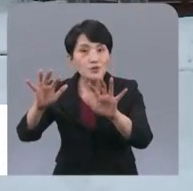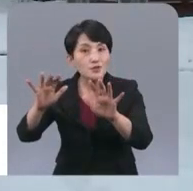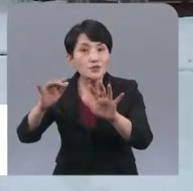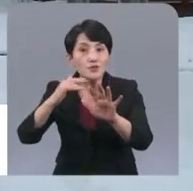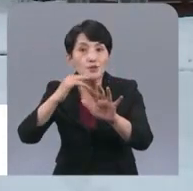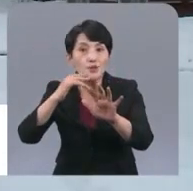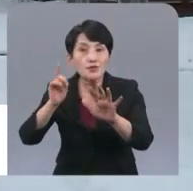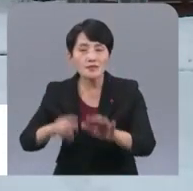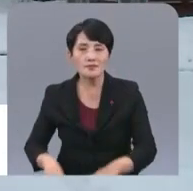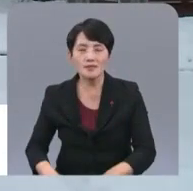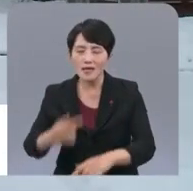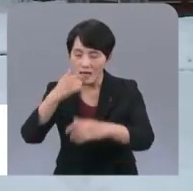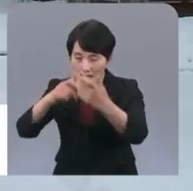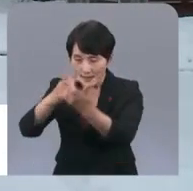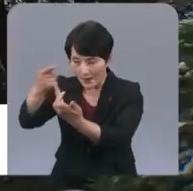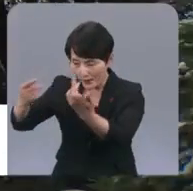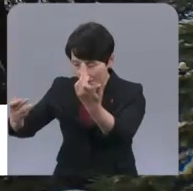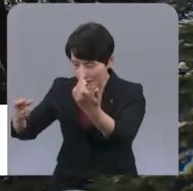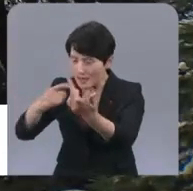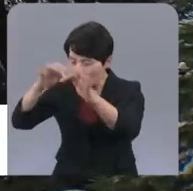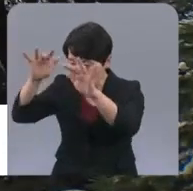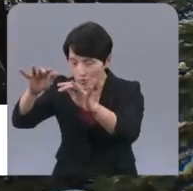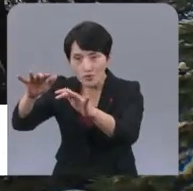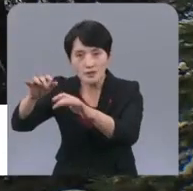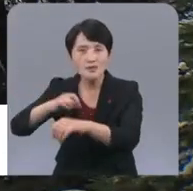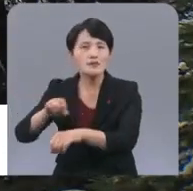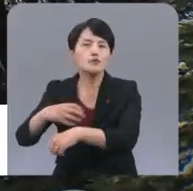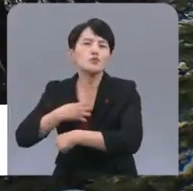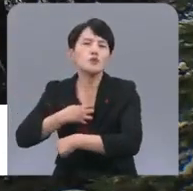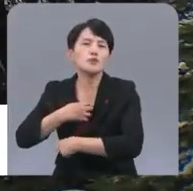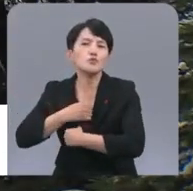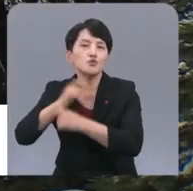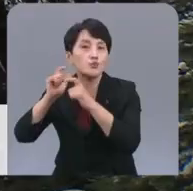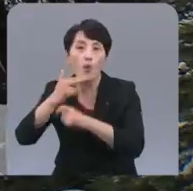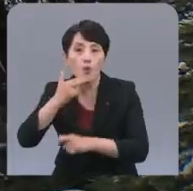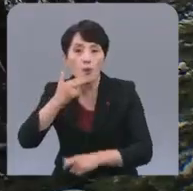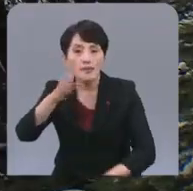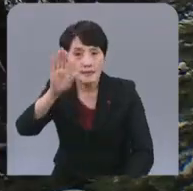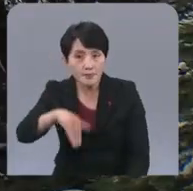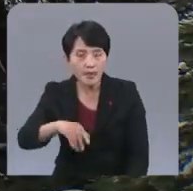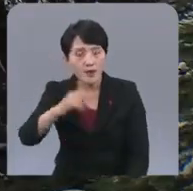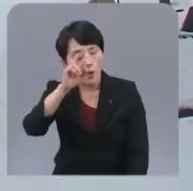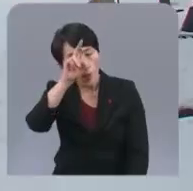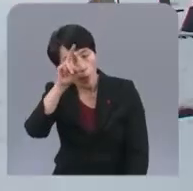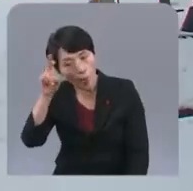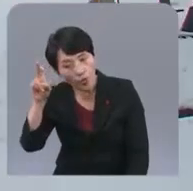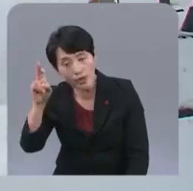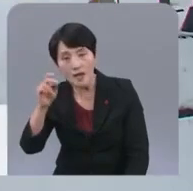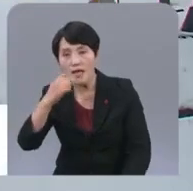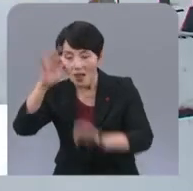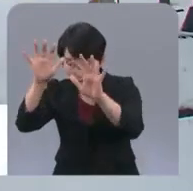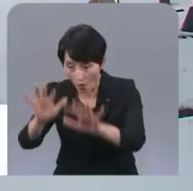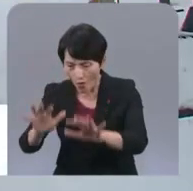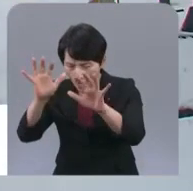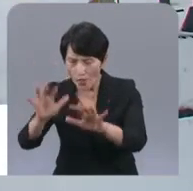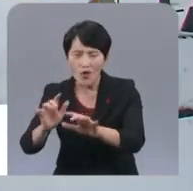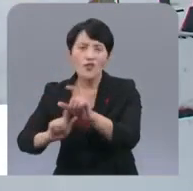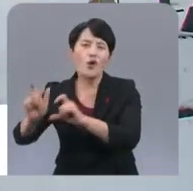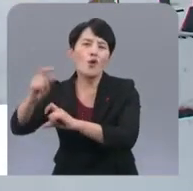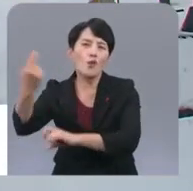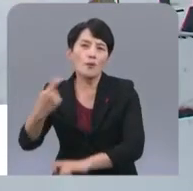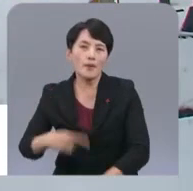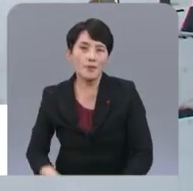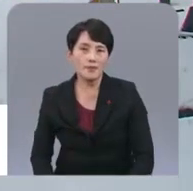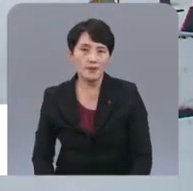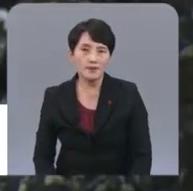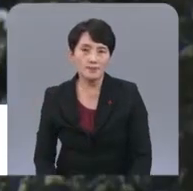73.4 毫米，米石岭为 40.6 毫米，江陵望山为 15.9 毫米。另据气象预报，截至